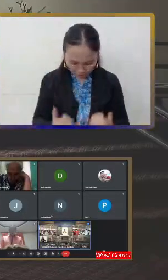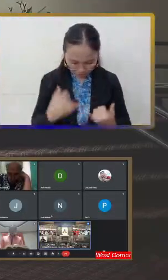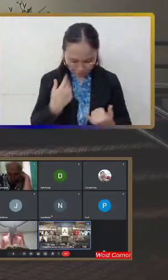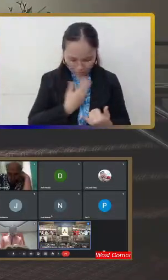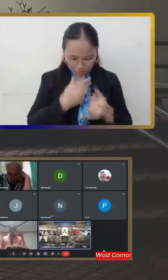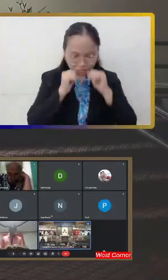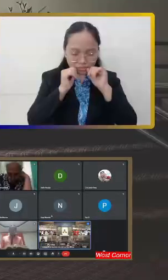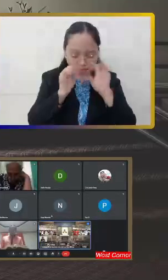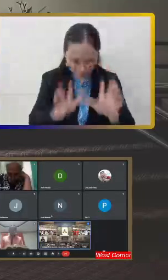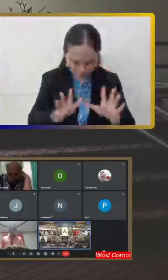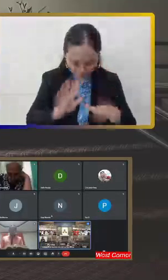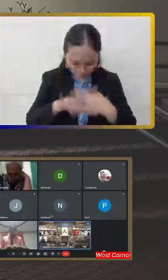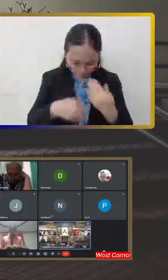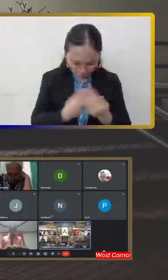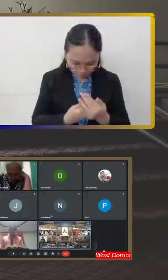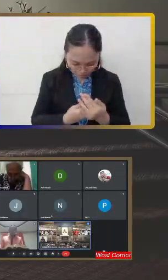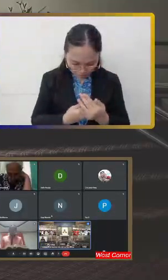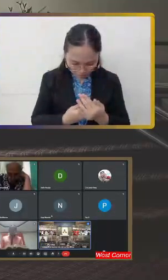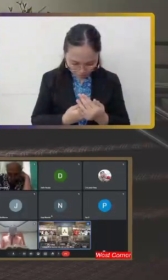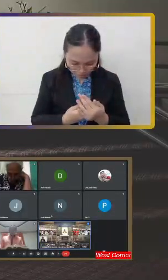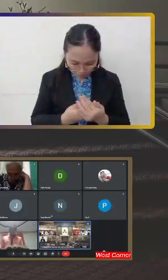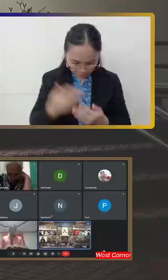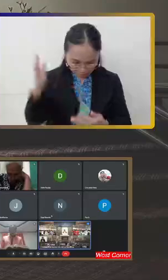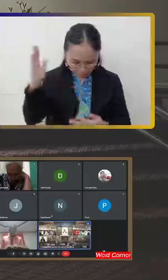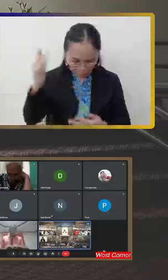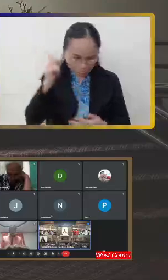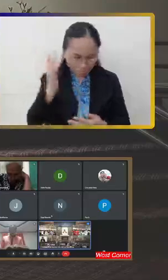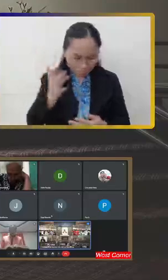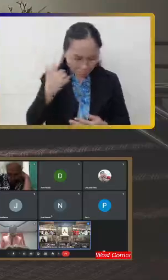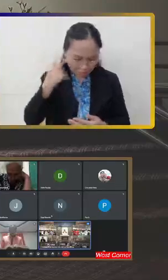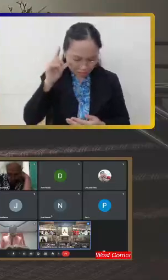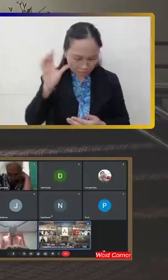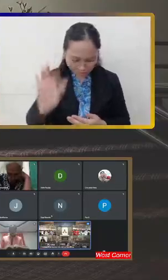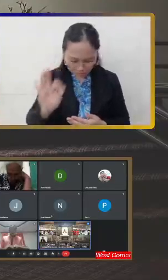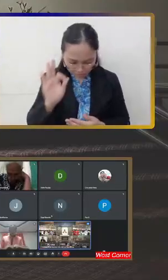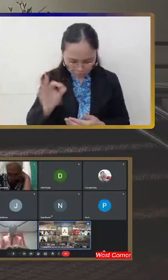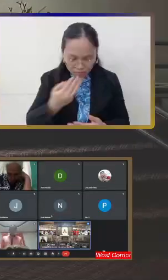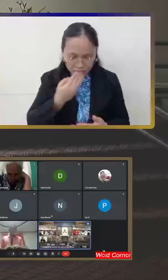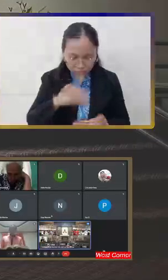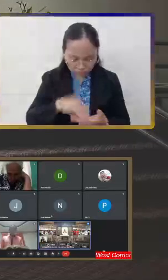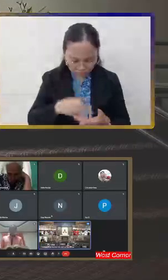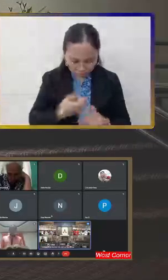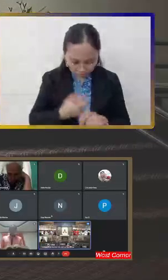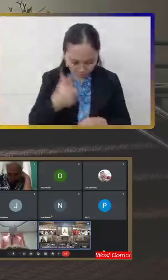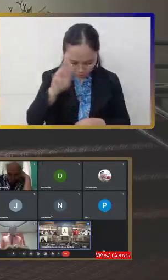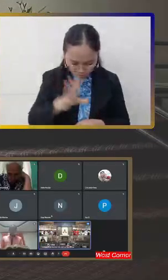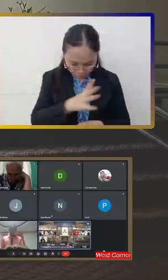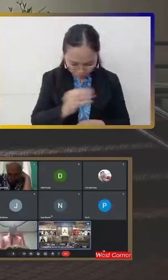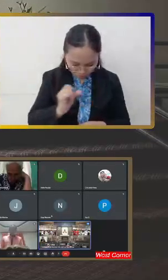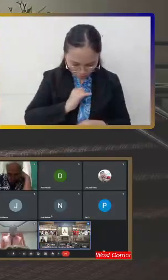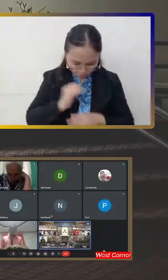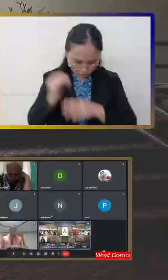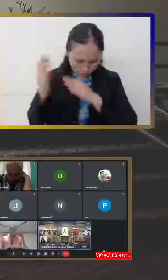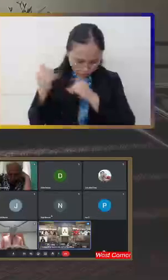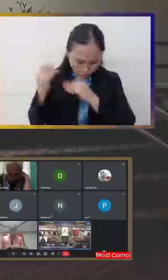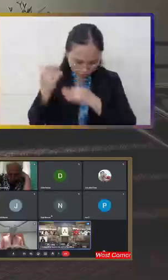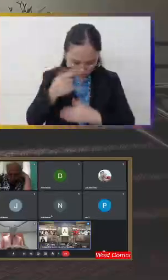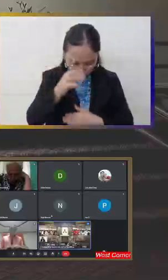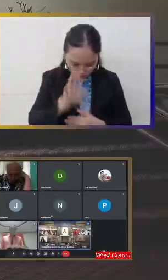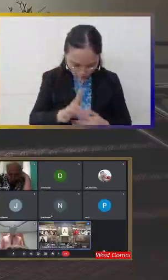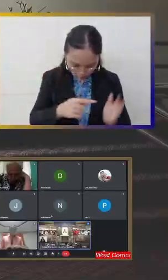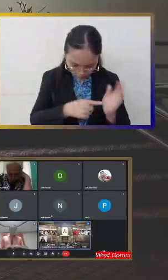niyo rin po ang aking sasabihin po ngayon. Ito po yung minsahe na galing sa inyo na I hope, O God,